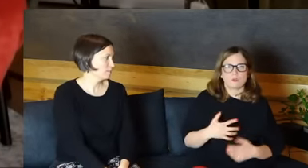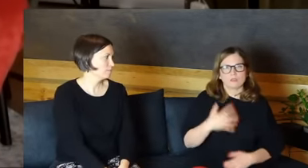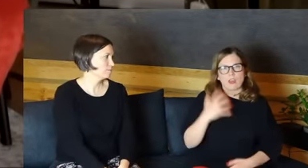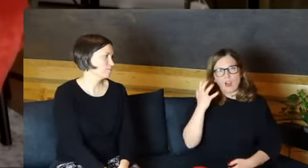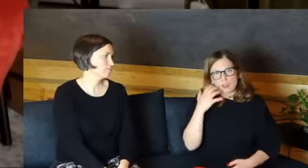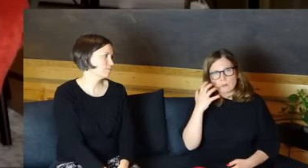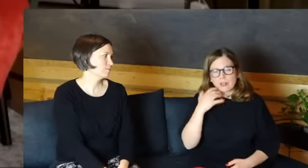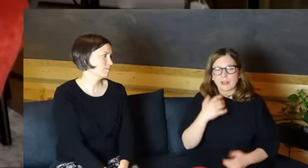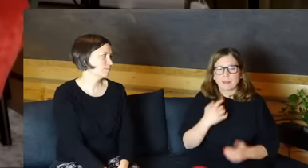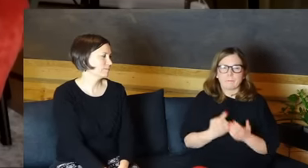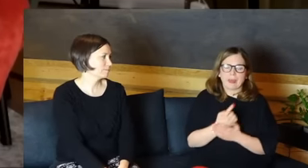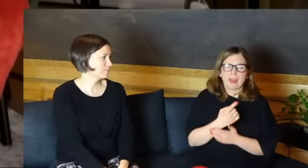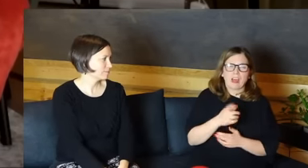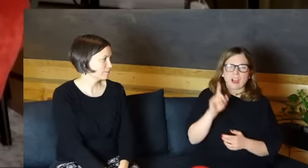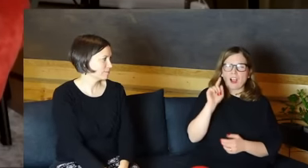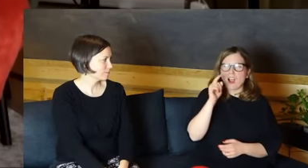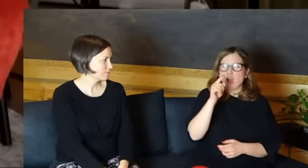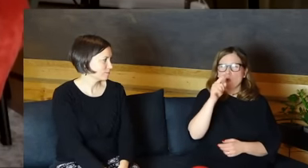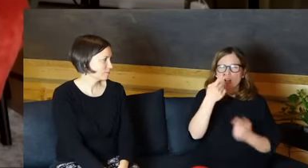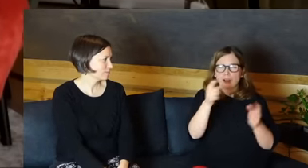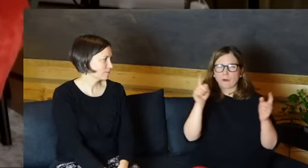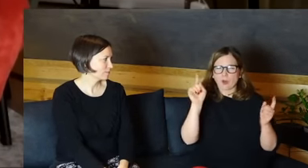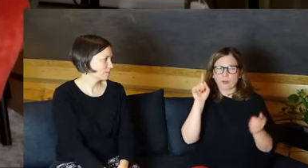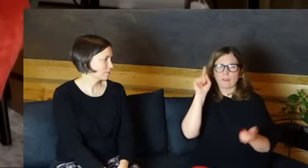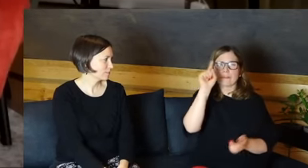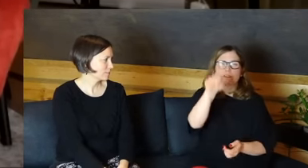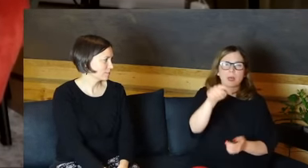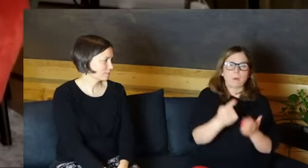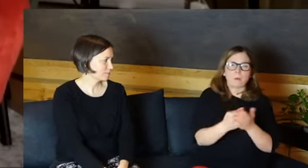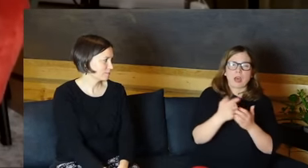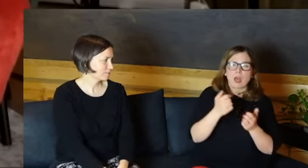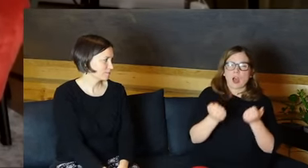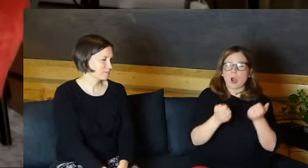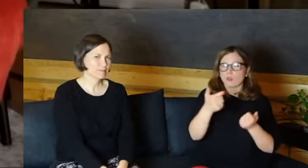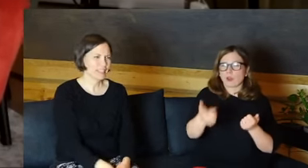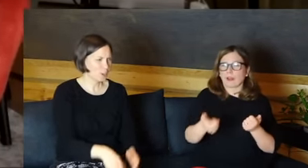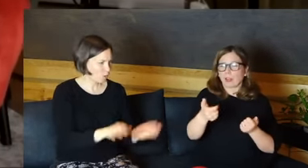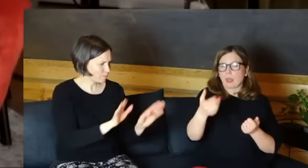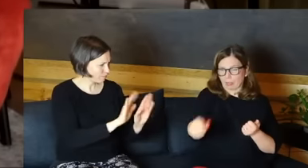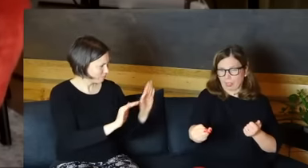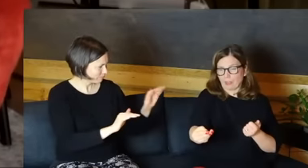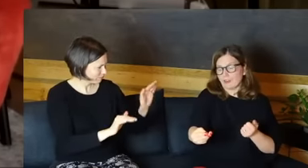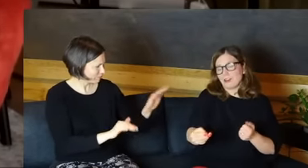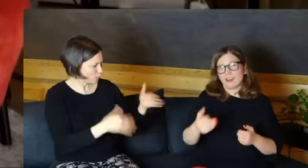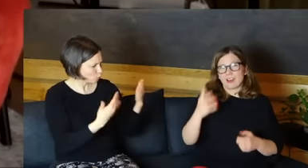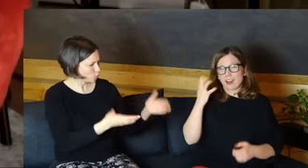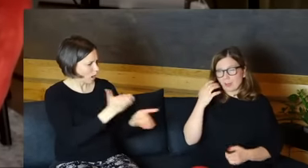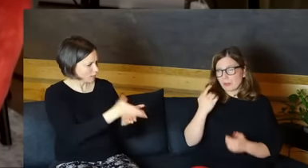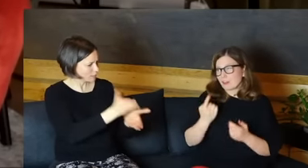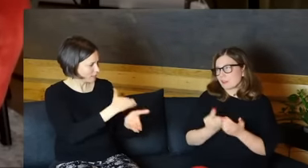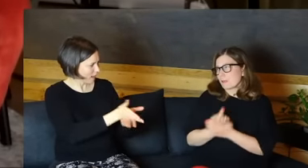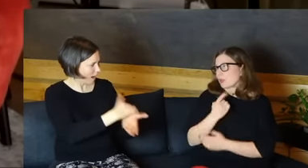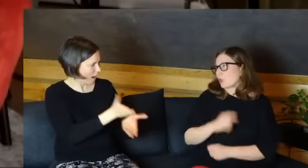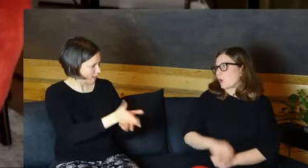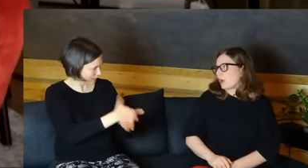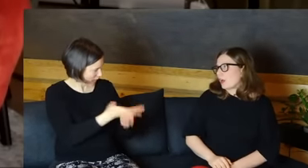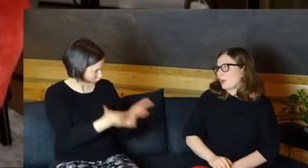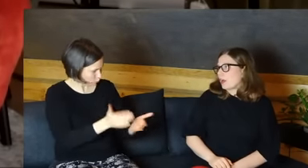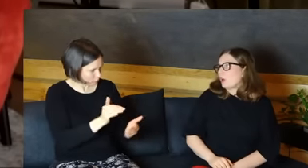siellä keskellä korpia. Niin se on, mentäisikö vähän asiaa? No mennäkö asiaa? Joo, meillä on tuota, nyt tänään on semmoinen